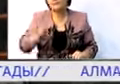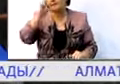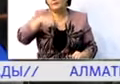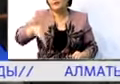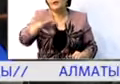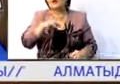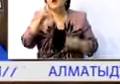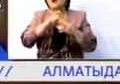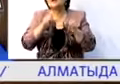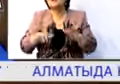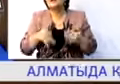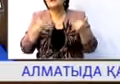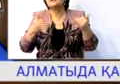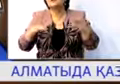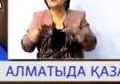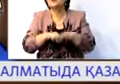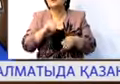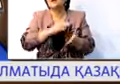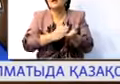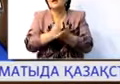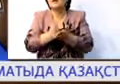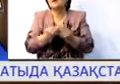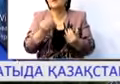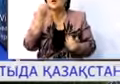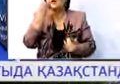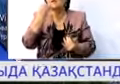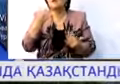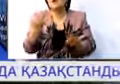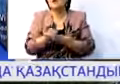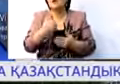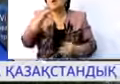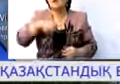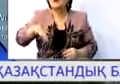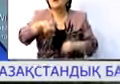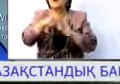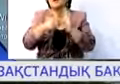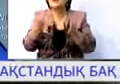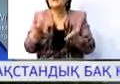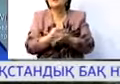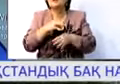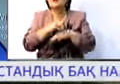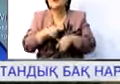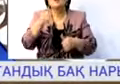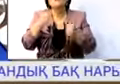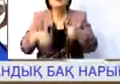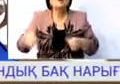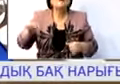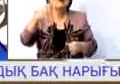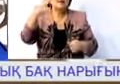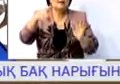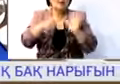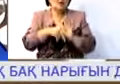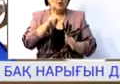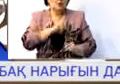Еліміздегі кәсіпорындардың сервистік деңгейі мен қызмет көрсету сапасын анықтайтын жоба биыл елімізде 16 рет ұйымдастырылып отыр. Байқауға барлығы 47